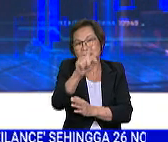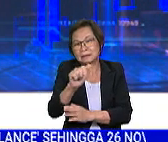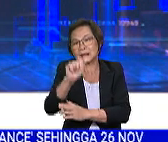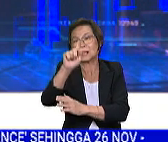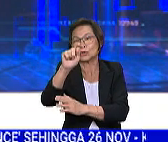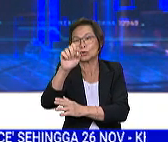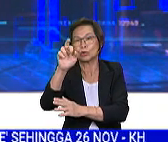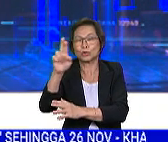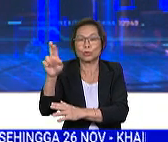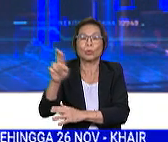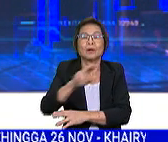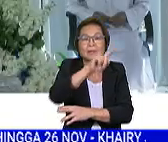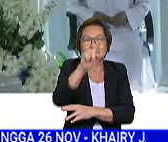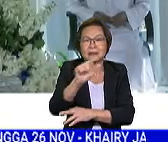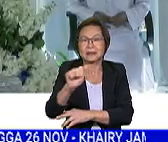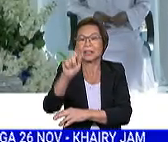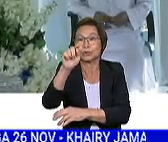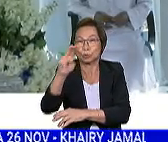Muhammad Nor.